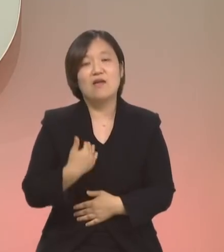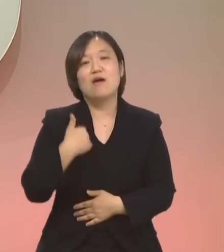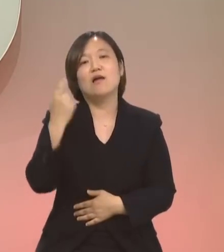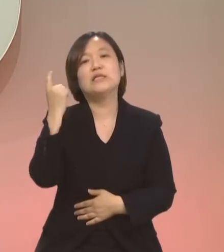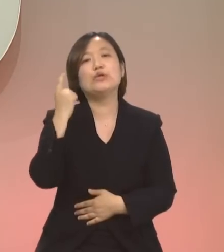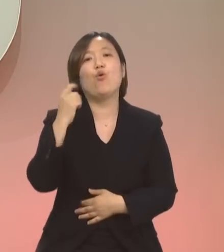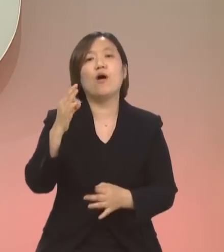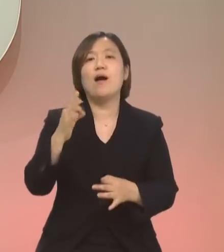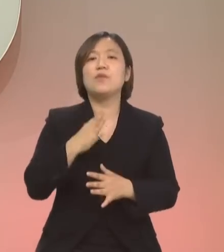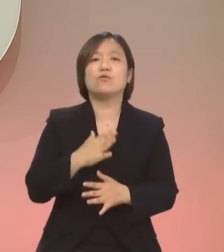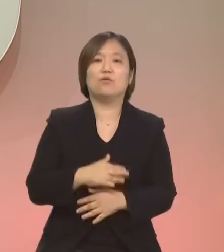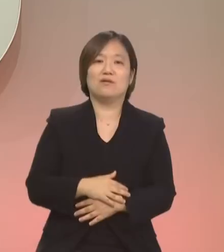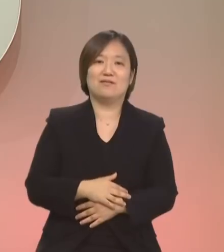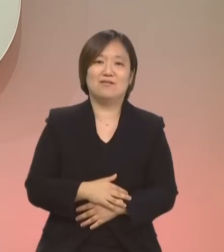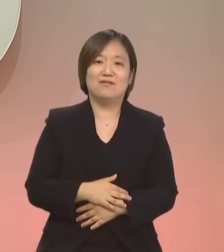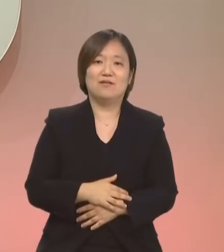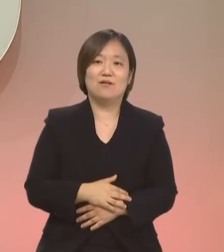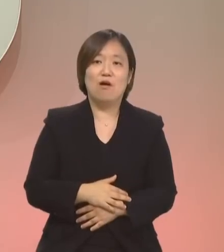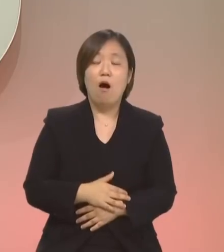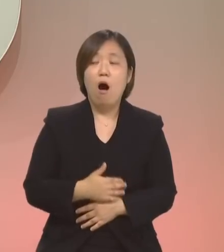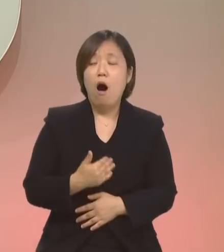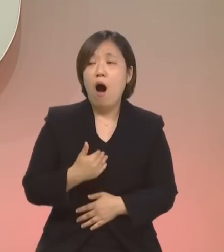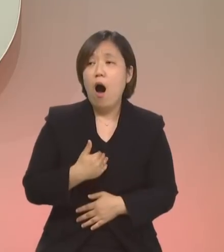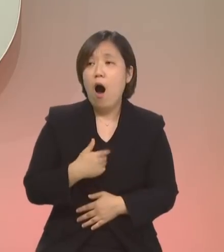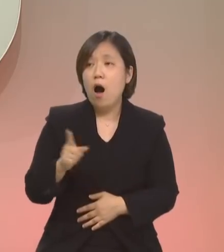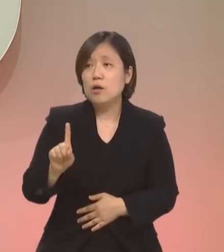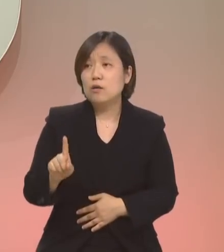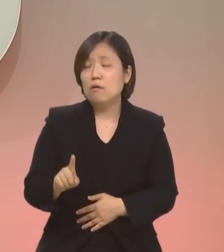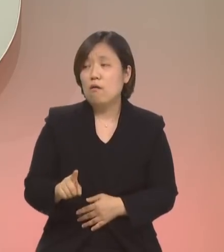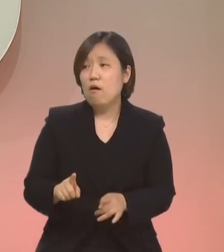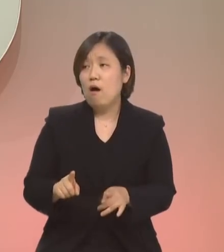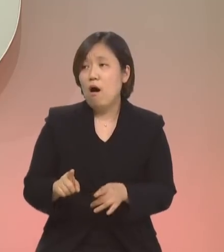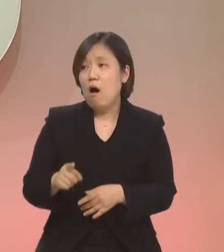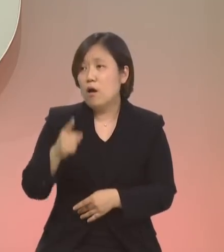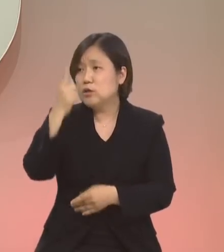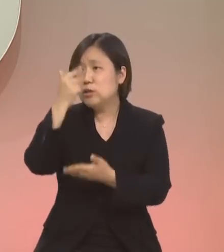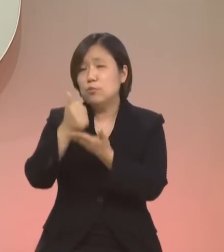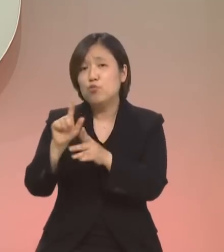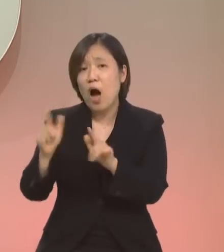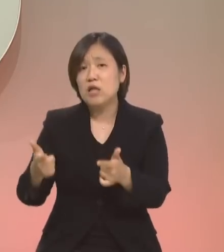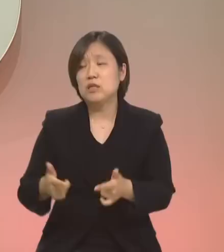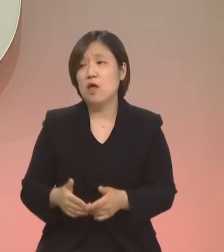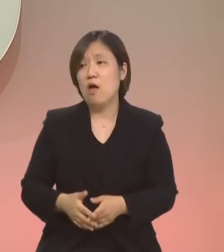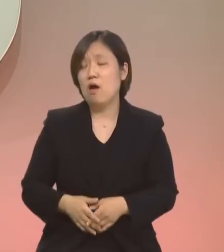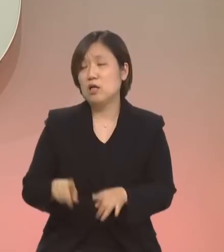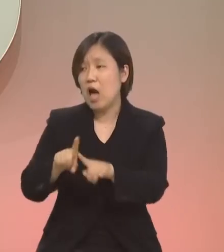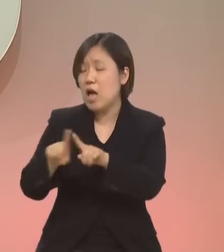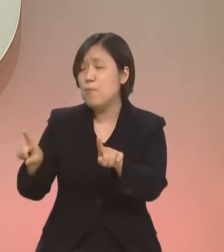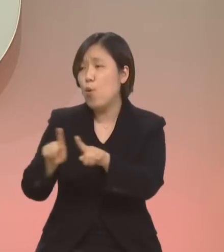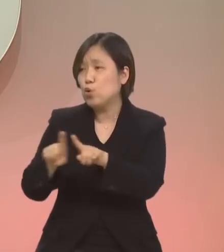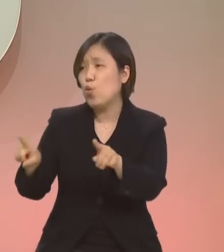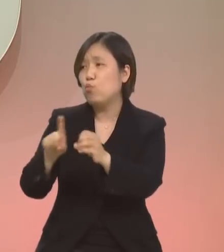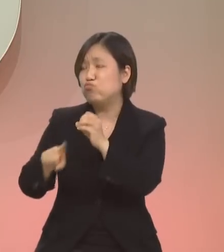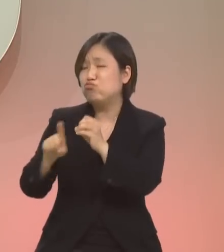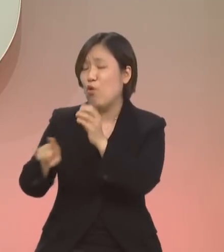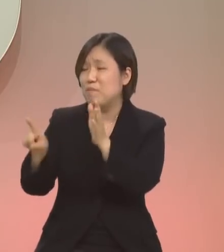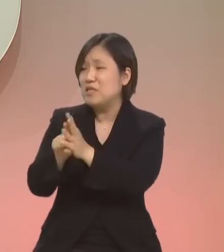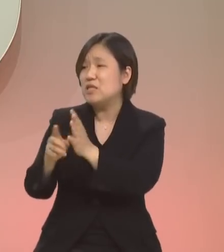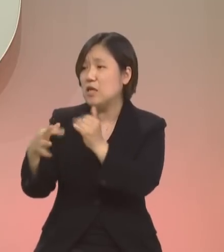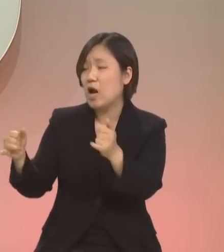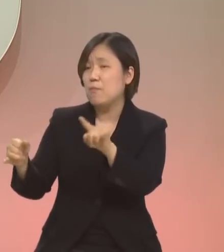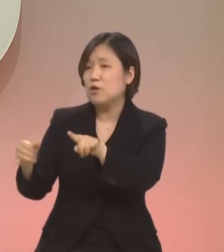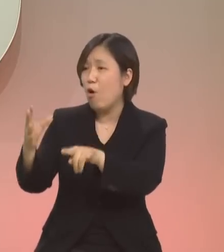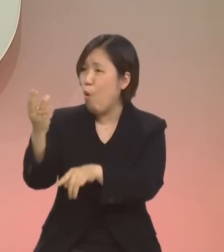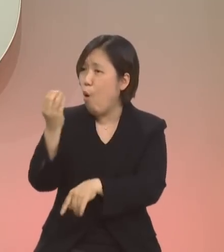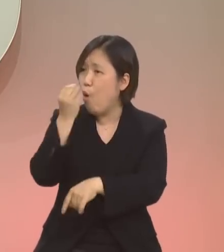듣고 깜짝 놀랬거든요 아니 어떻게 일반 머리 길은 제가 불자가 어떻게 이런 거룩한 마음을 낼 수